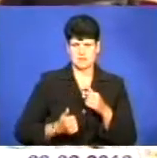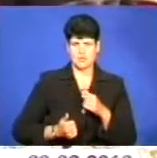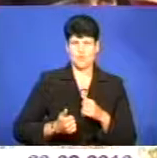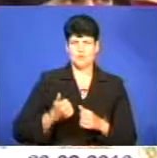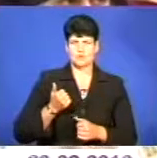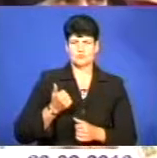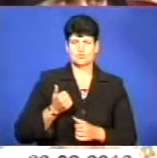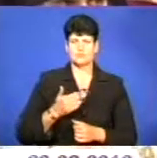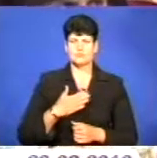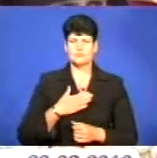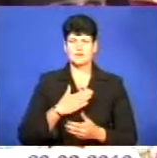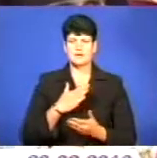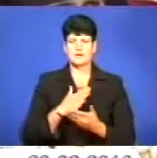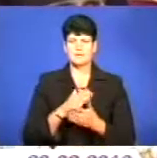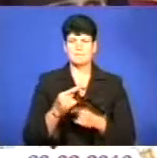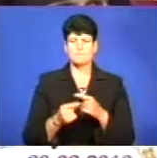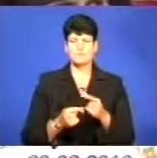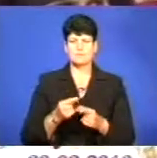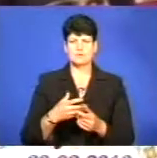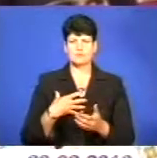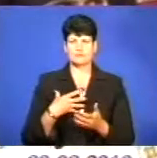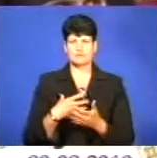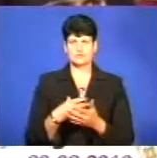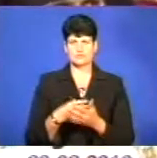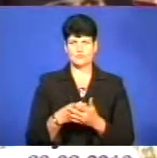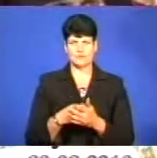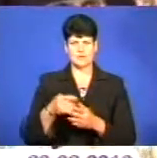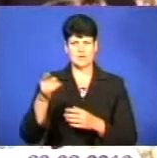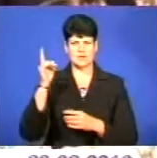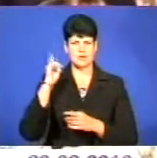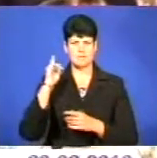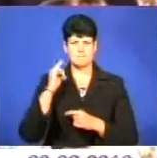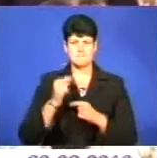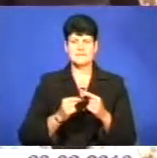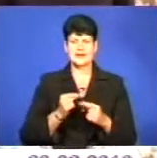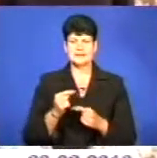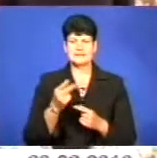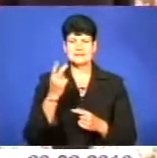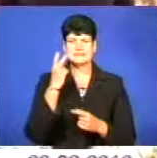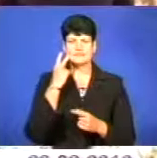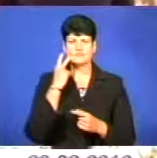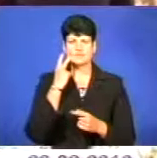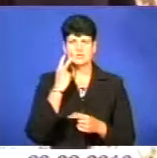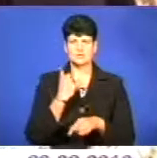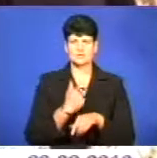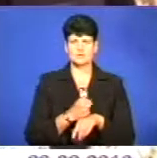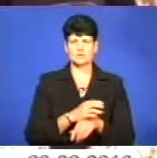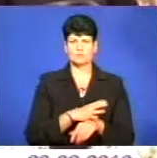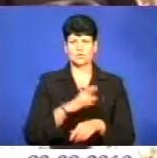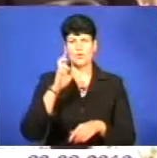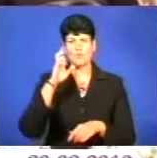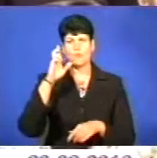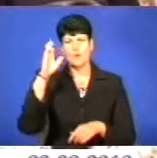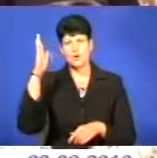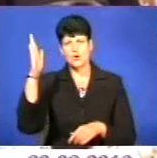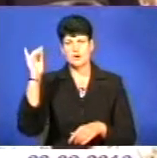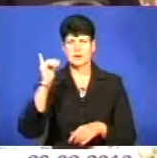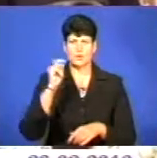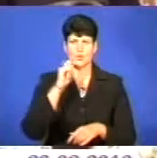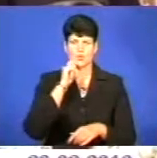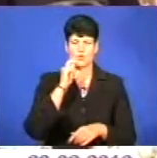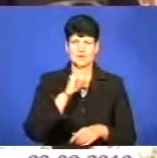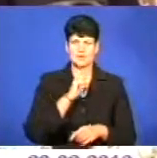що ми є послідовниками своїх предків, в яких завжди за основу було Бог і Україна. І